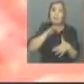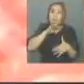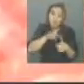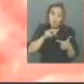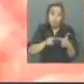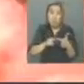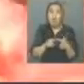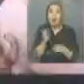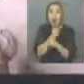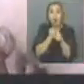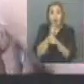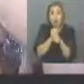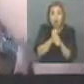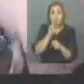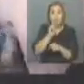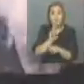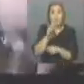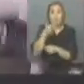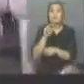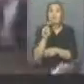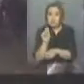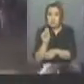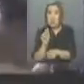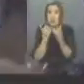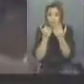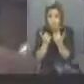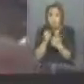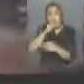UHT ทั้งนี้ผู้ประกอบการไทยจะต้องเร่งปรับตัว